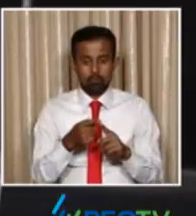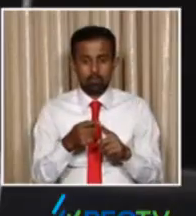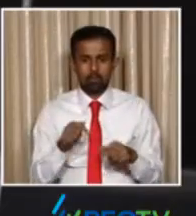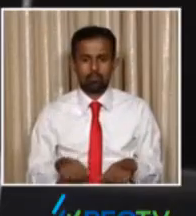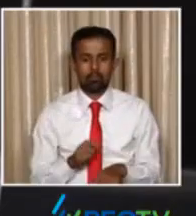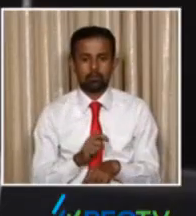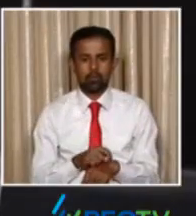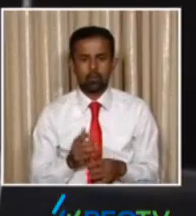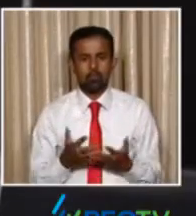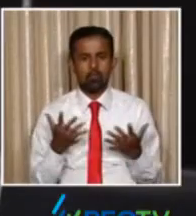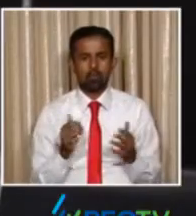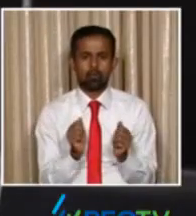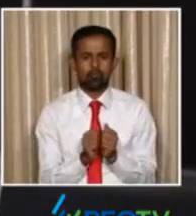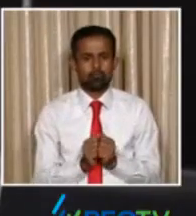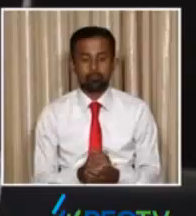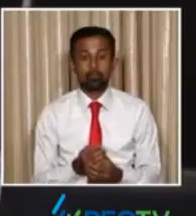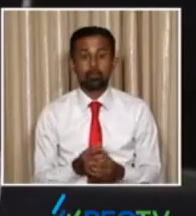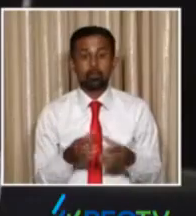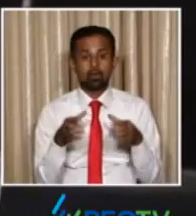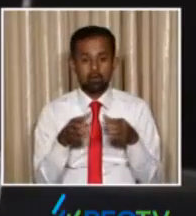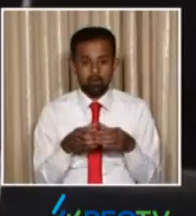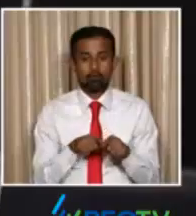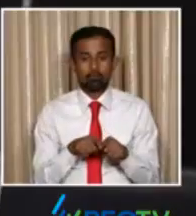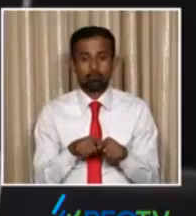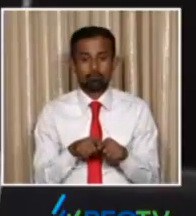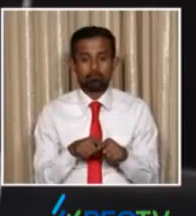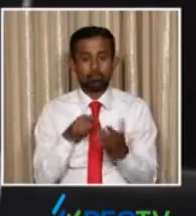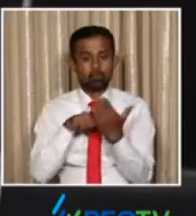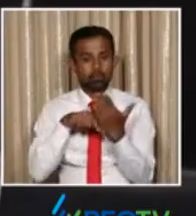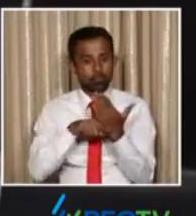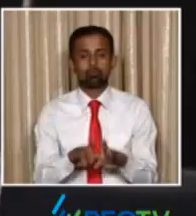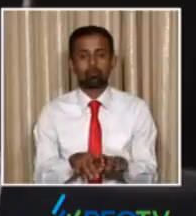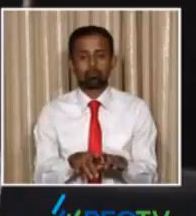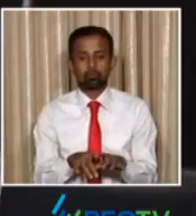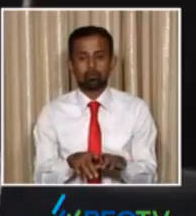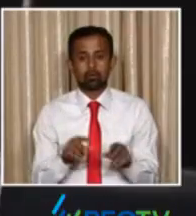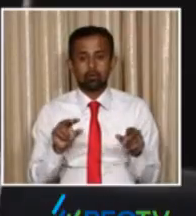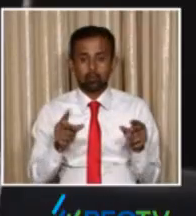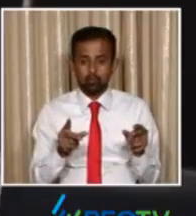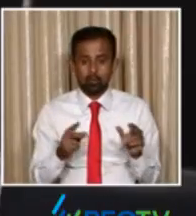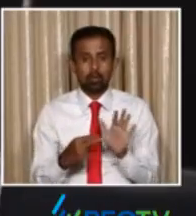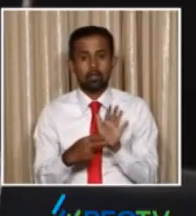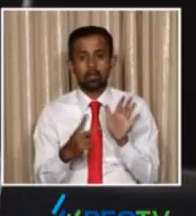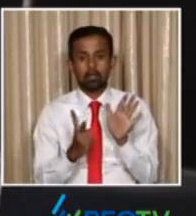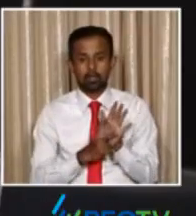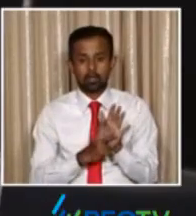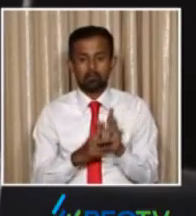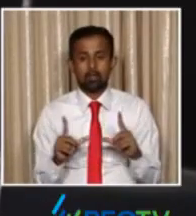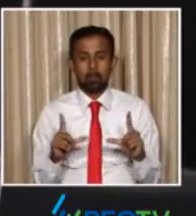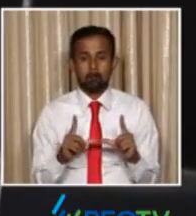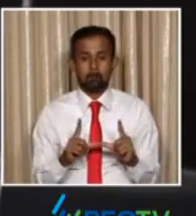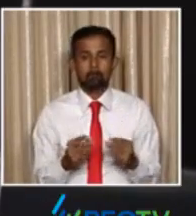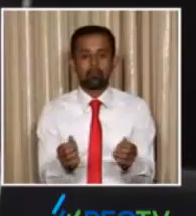දැනට බොහෝ කටයුතු අවසන් කරලා තියෙනවා. ඒ මගින් විනිවිද පෙනෙන ආකාරයෙන් ගුවන් විදුලි හා රූපවාහිනී බලපත්‍ර නිකුත්